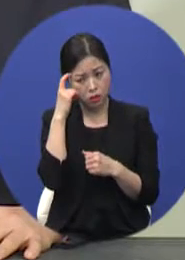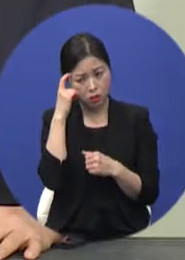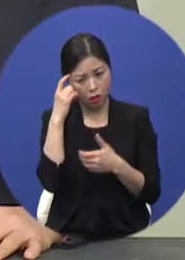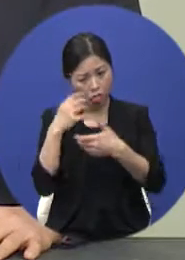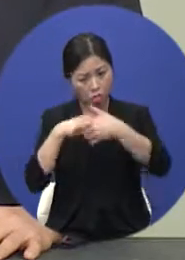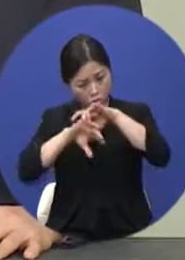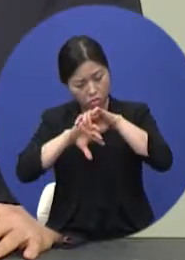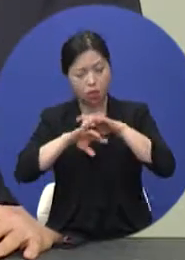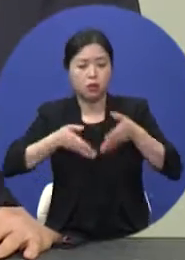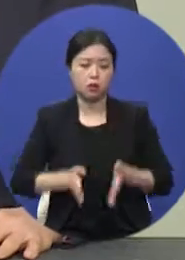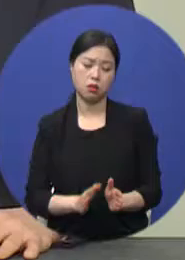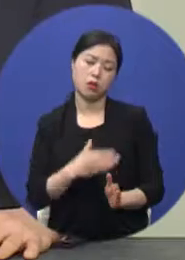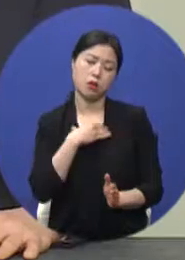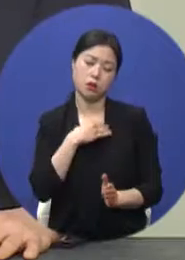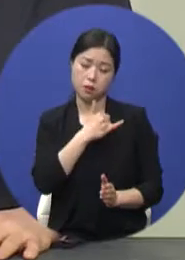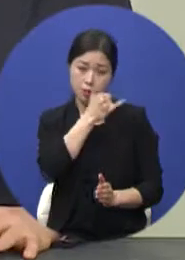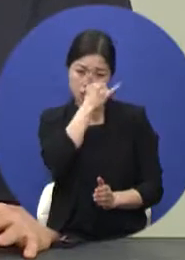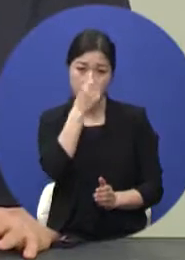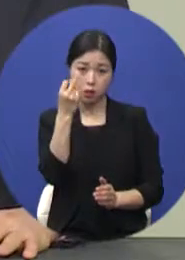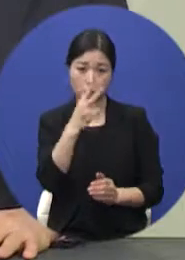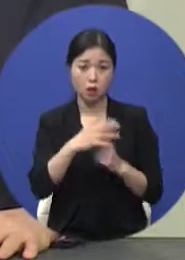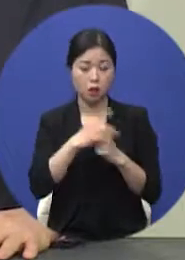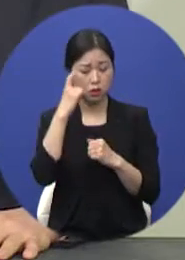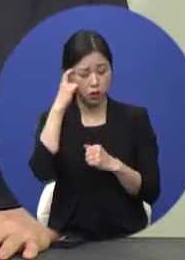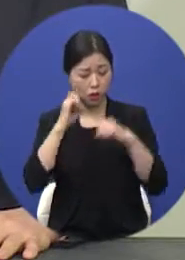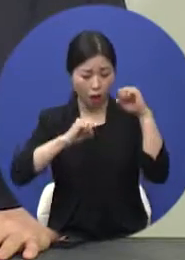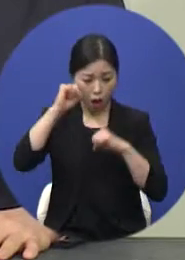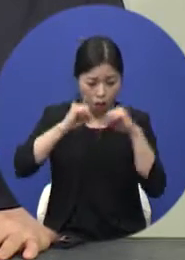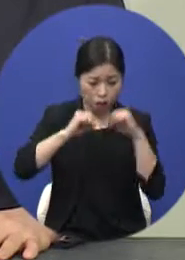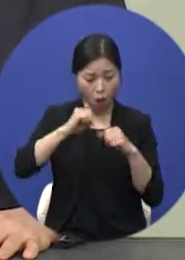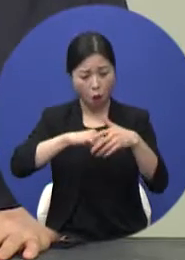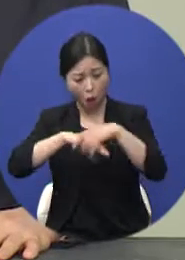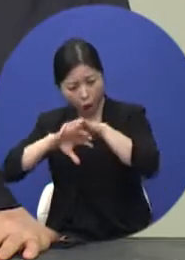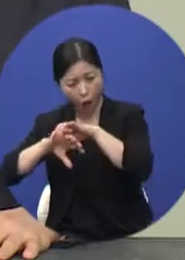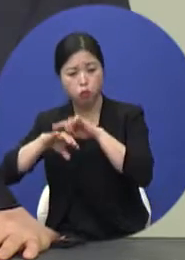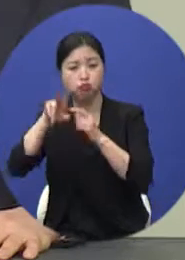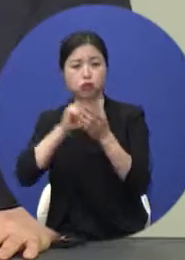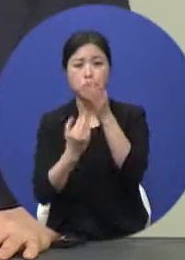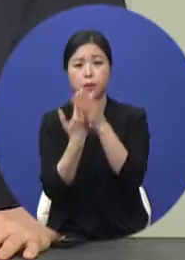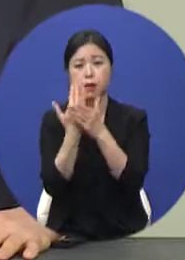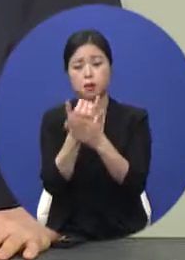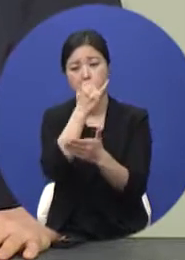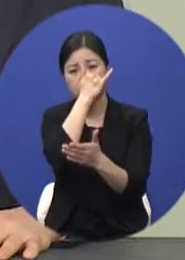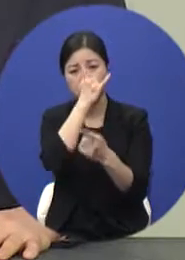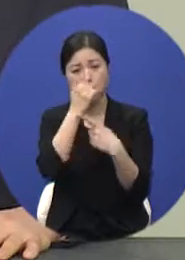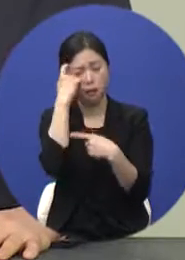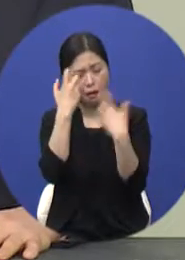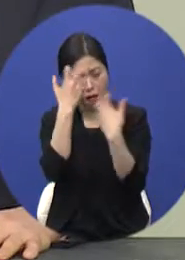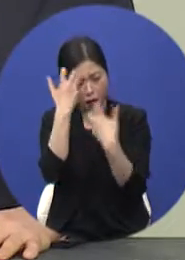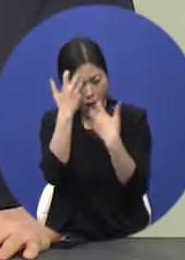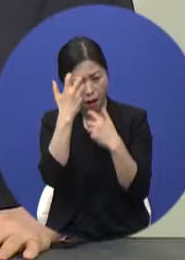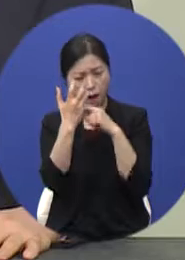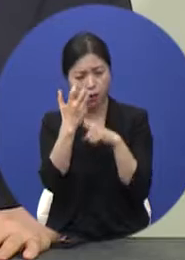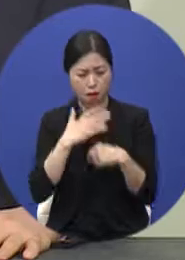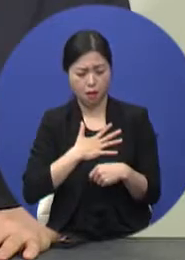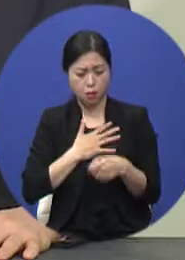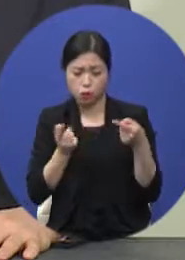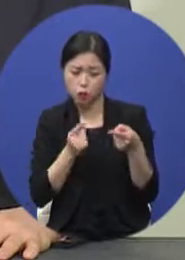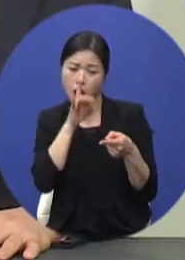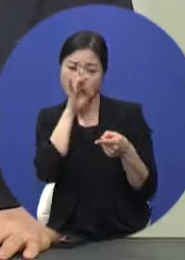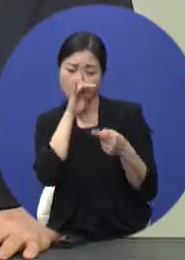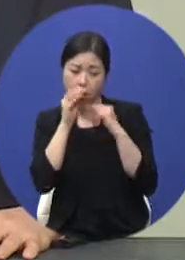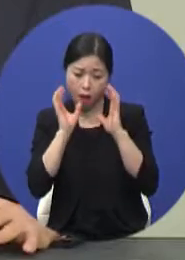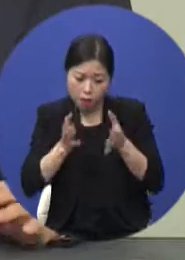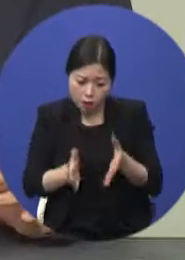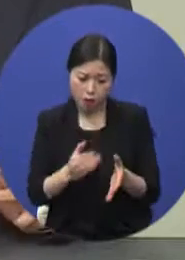망가지고 두 번째가 이제 정신 지체 그 행동 장애 발달 장애 같은 게 해서 아기들이 막 떼쓰고 해서 감정 조절이 잘 안 되는 그런 아기도